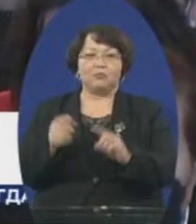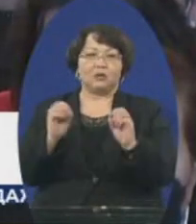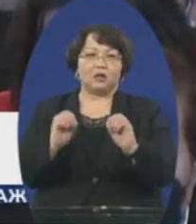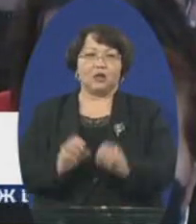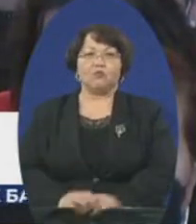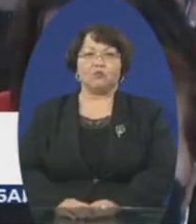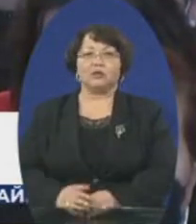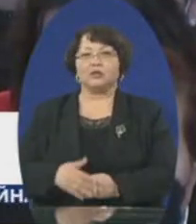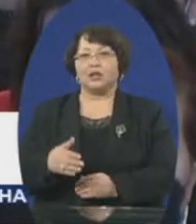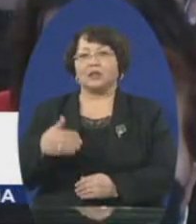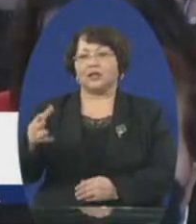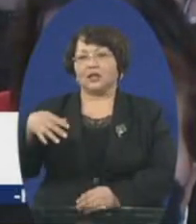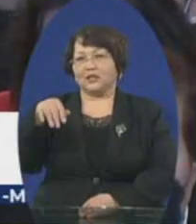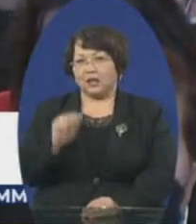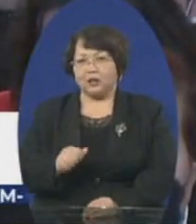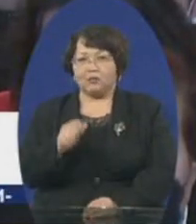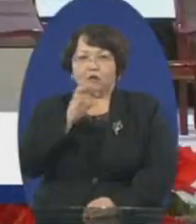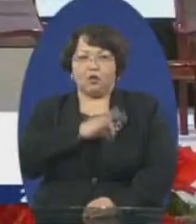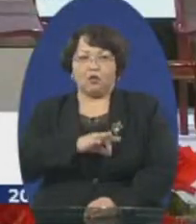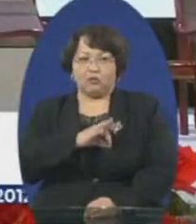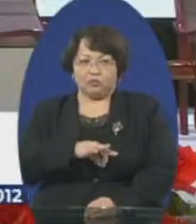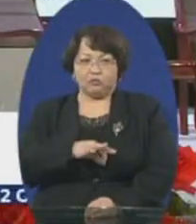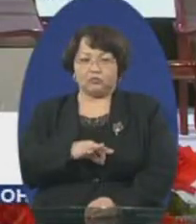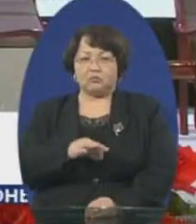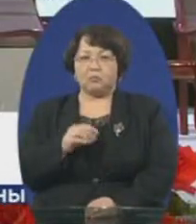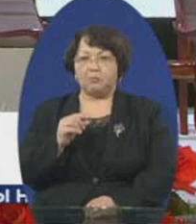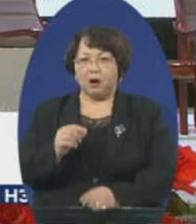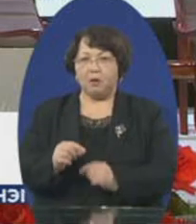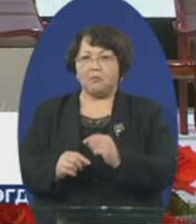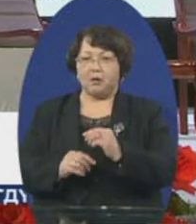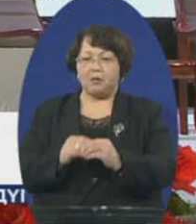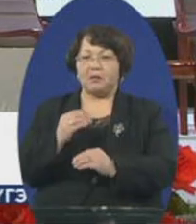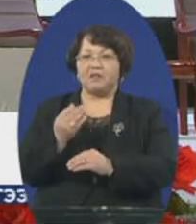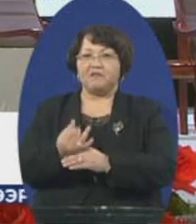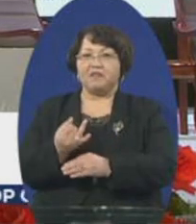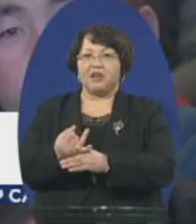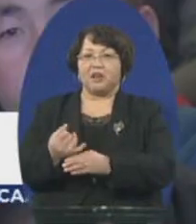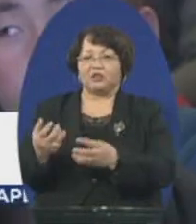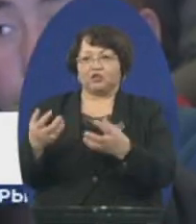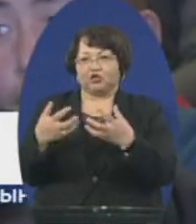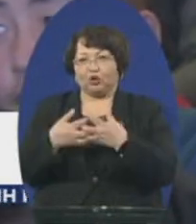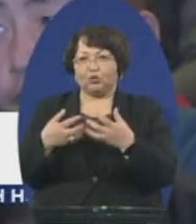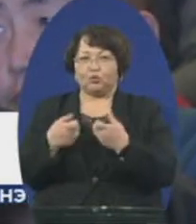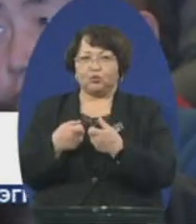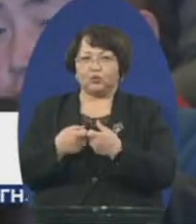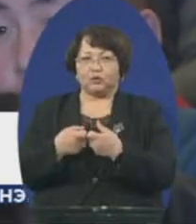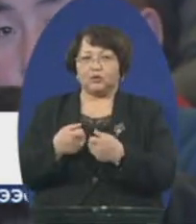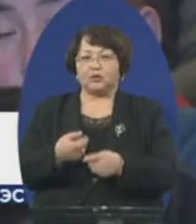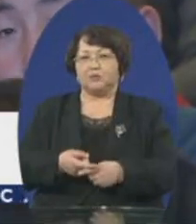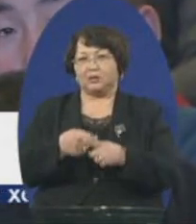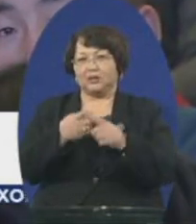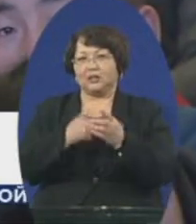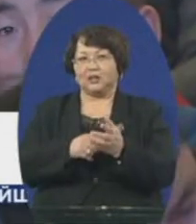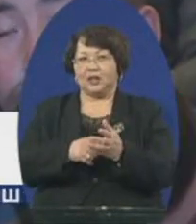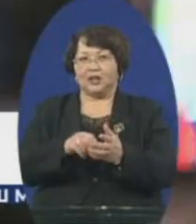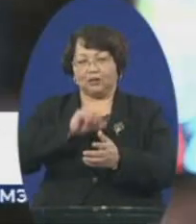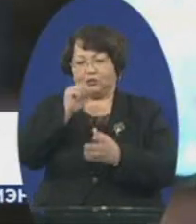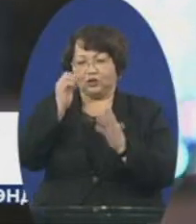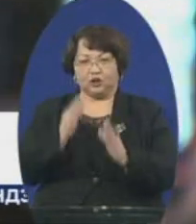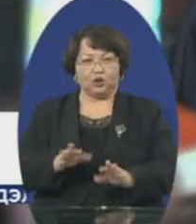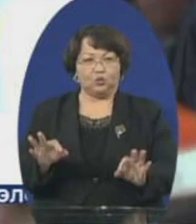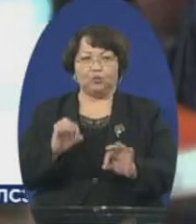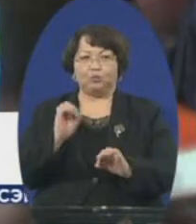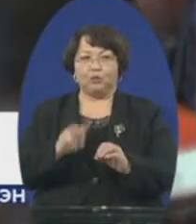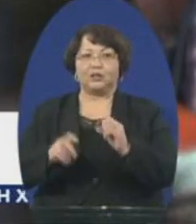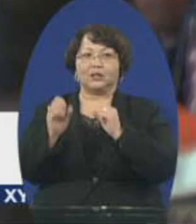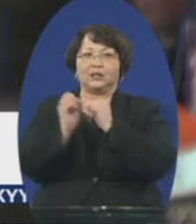За цаашид цалин орлогыг баг багаар буюу инфляцийн түвшинтэй уялдуулан нэмэгдүүлж байгаа асуудлыг шийдэхгүй ядуурлаас гарахгүй. За тиймээс